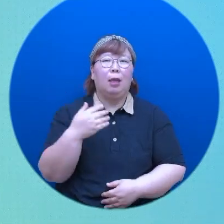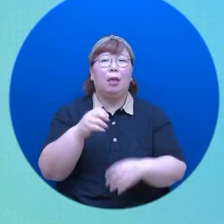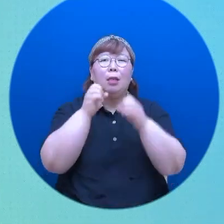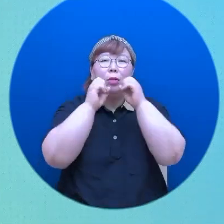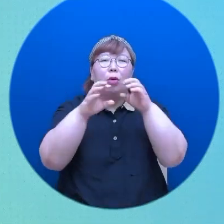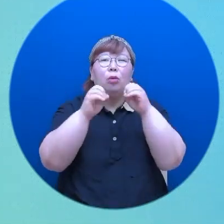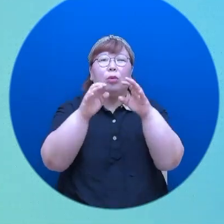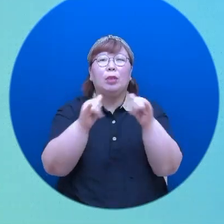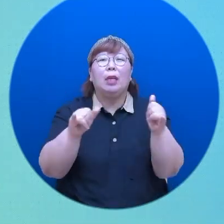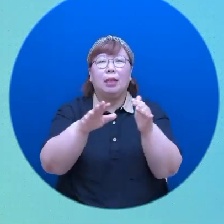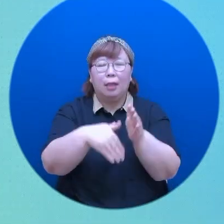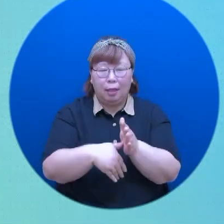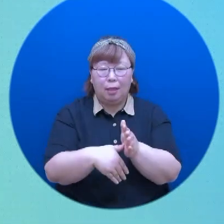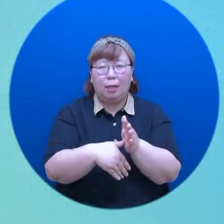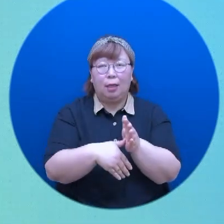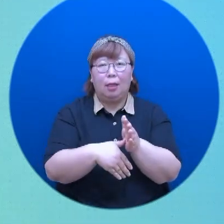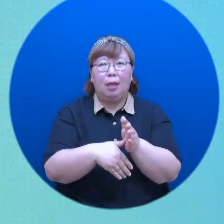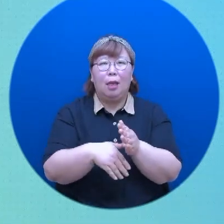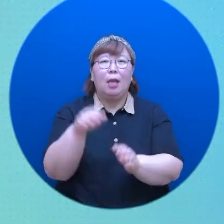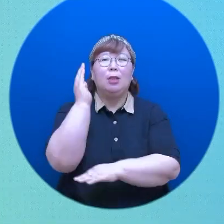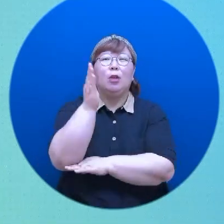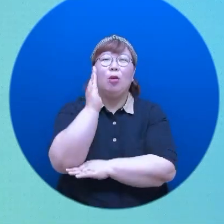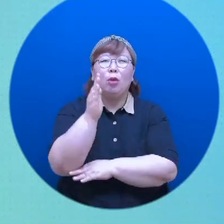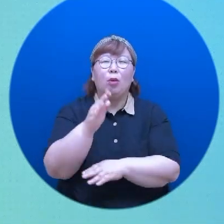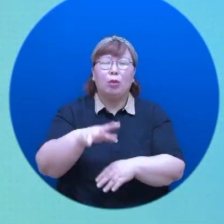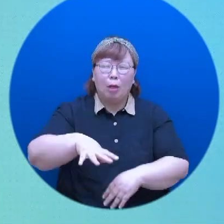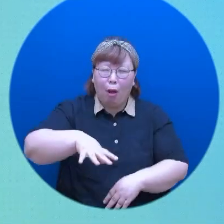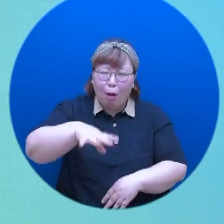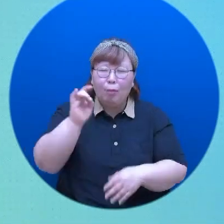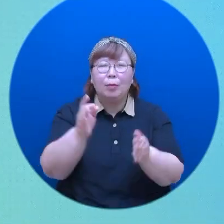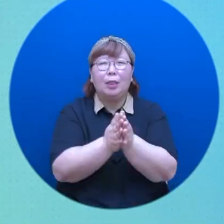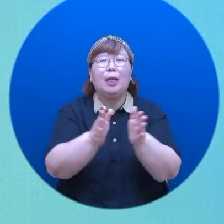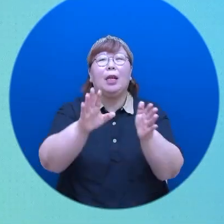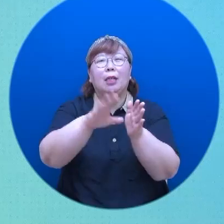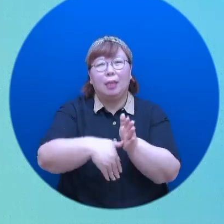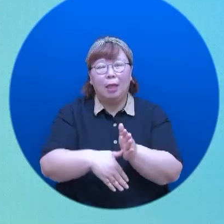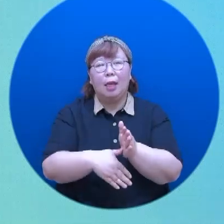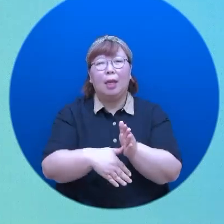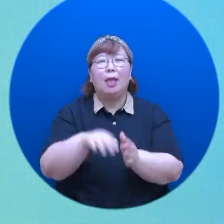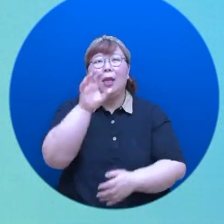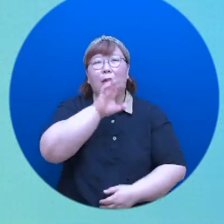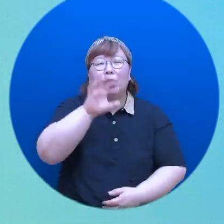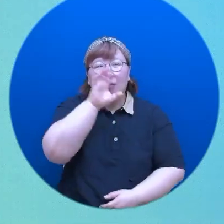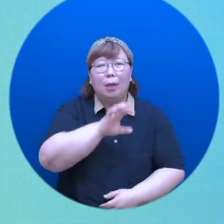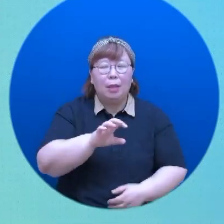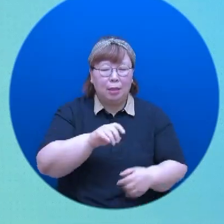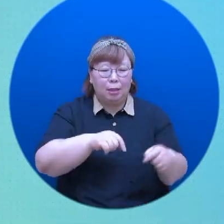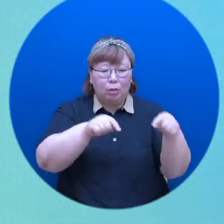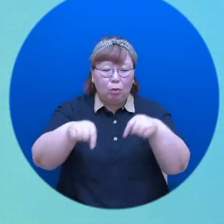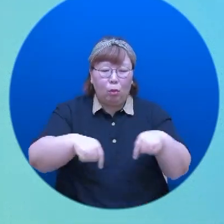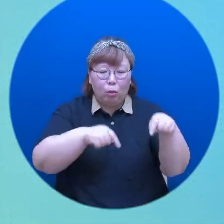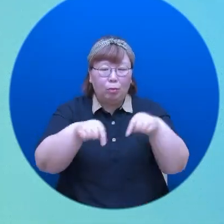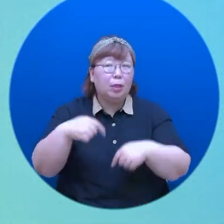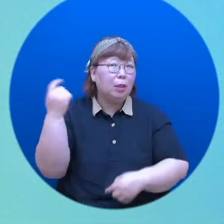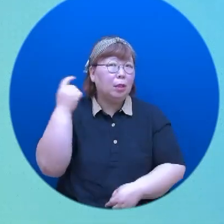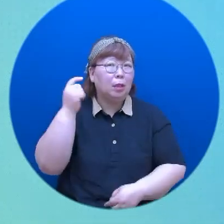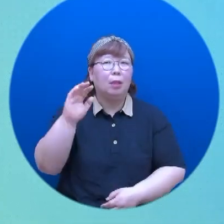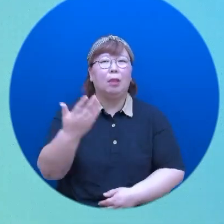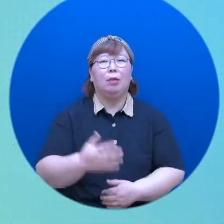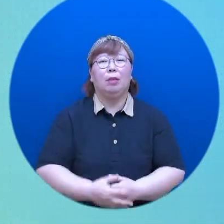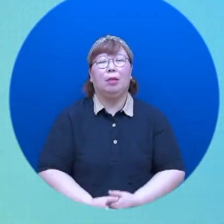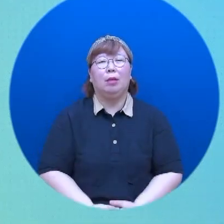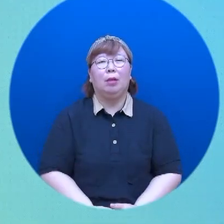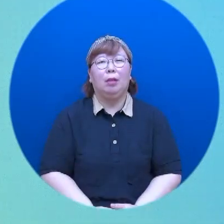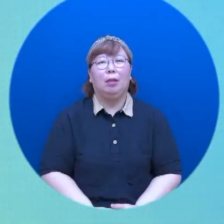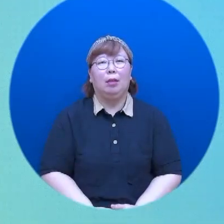막 설교를 시작하던 때 연습하던 그 녹음을 듣게 되었습니다. 그걸